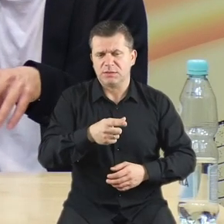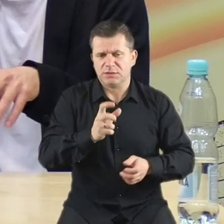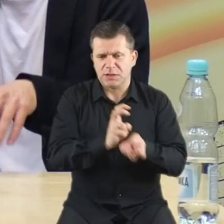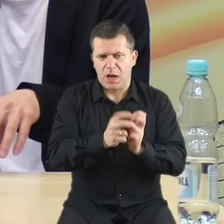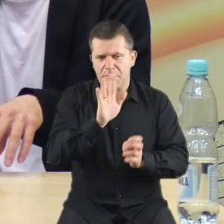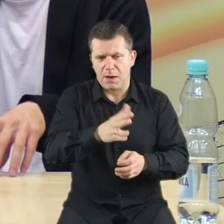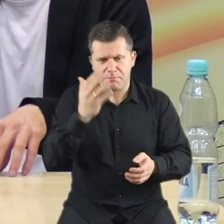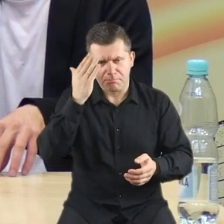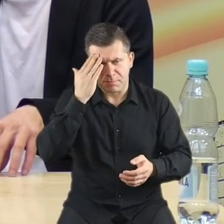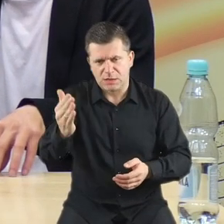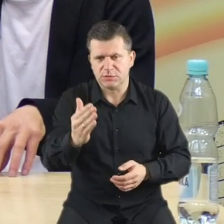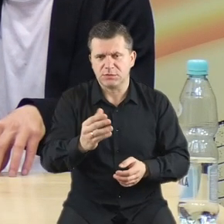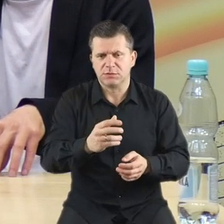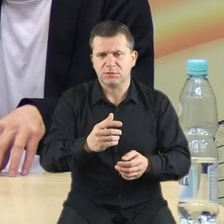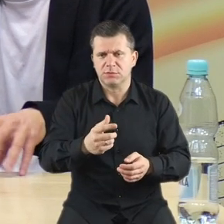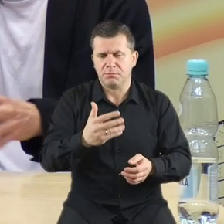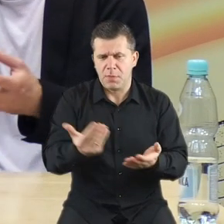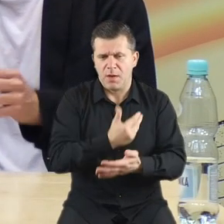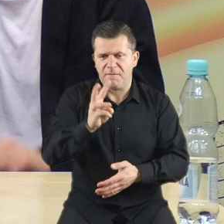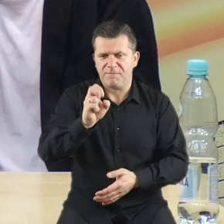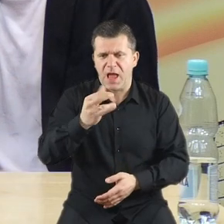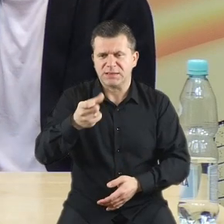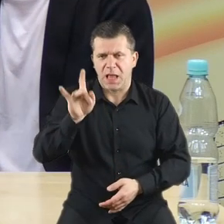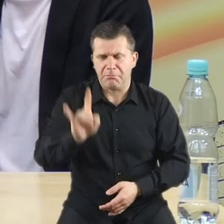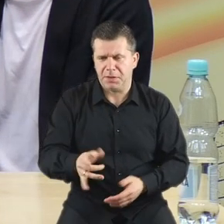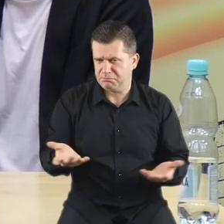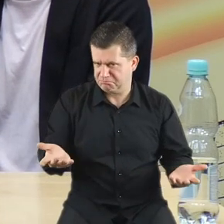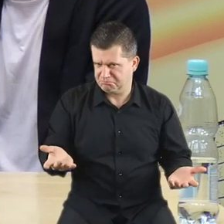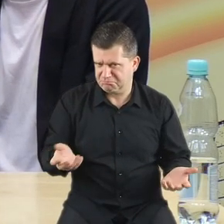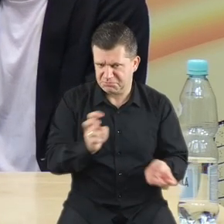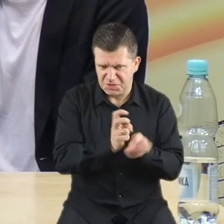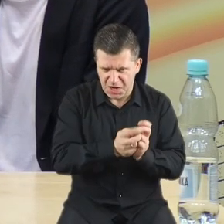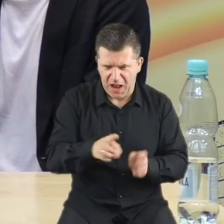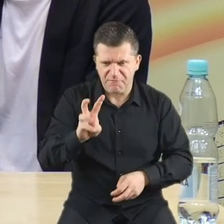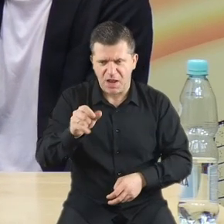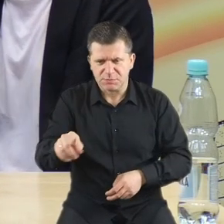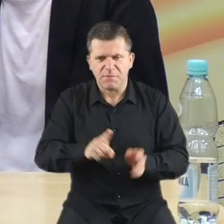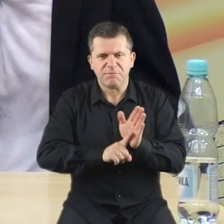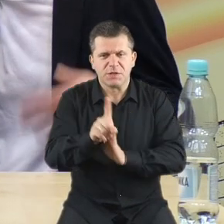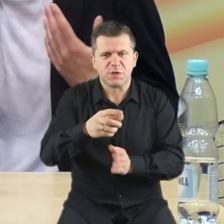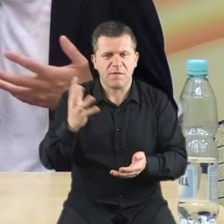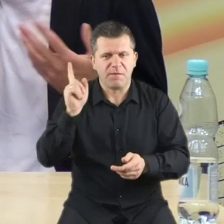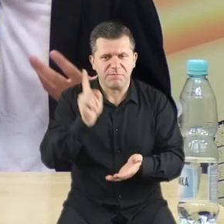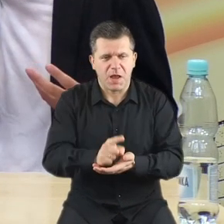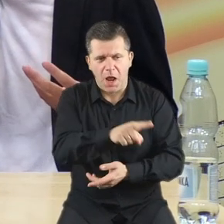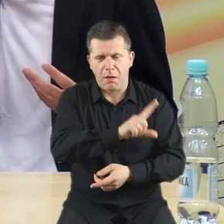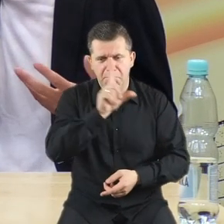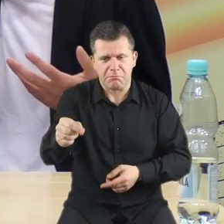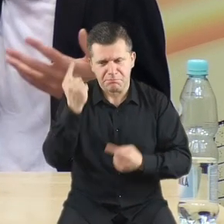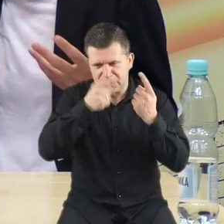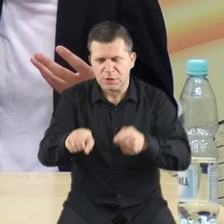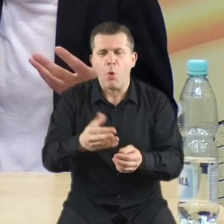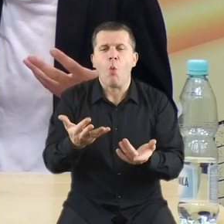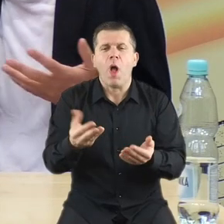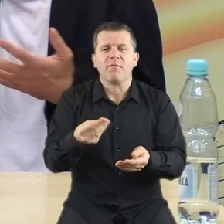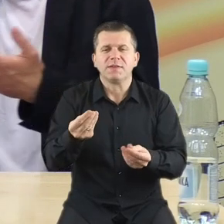mistrzostwach Warcaby. Tam są wysokie, dosyć wygrane i oni w to idą z myślą taką, że to są łatwe pieniądze